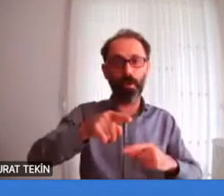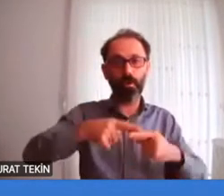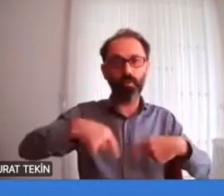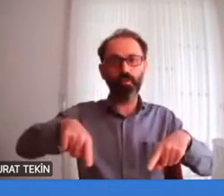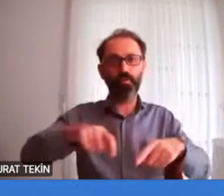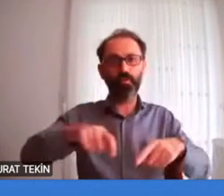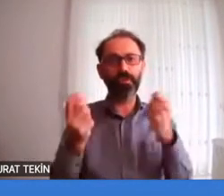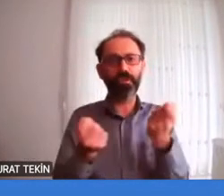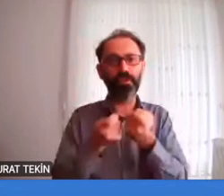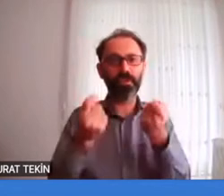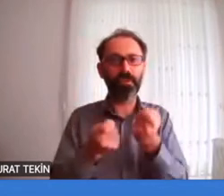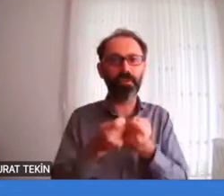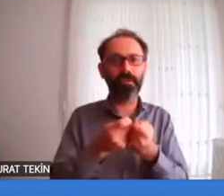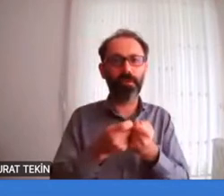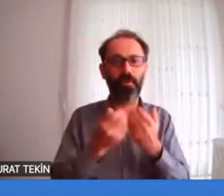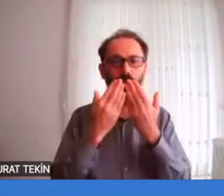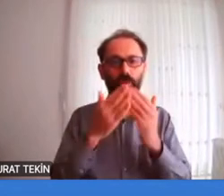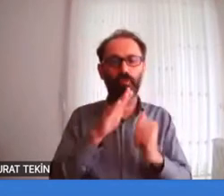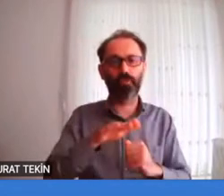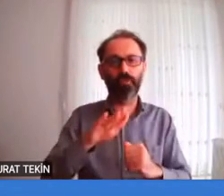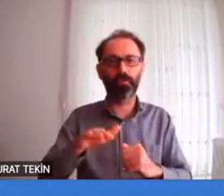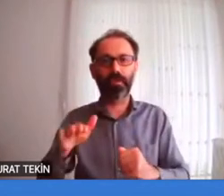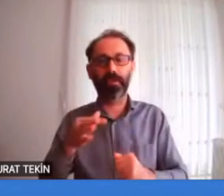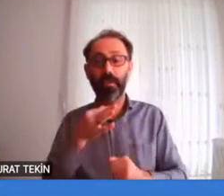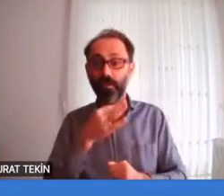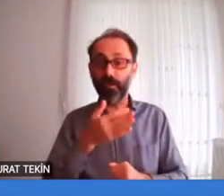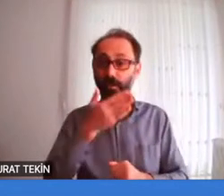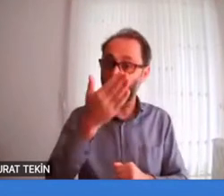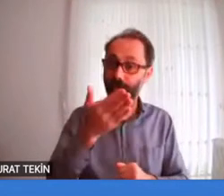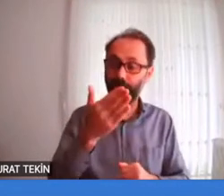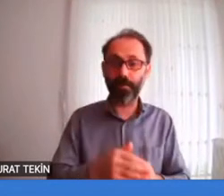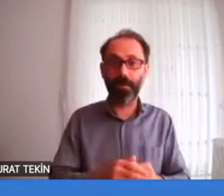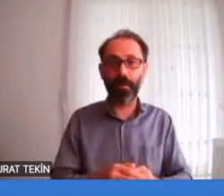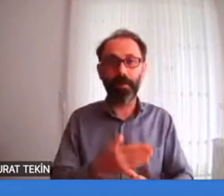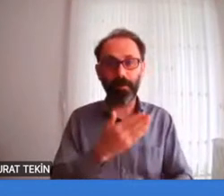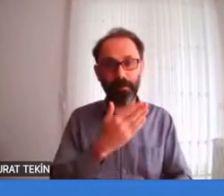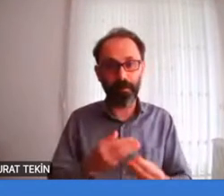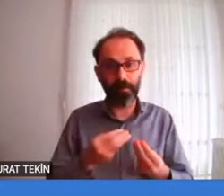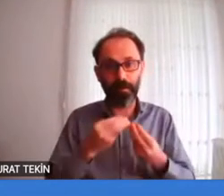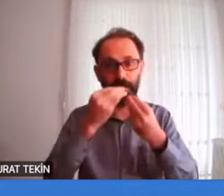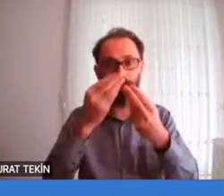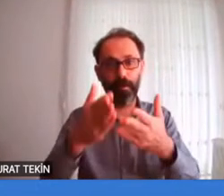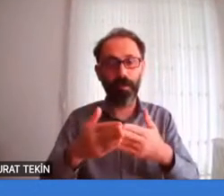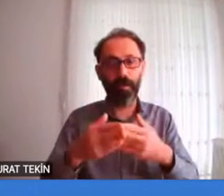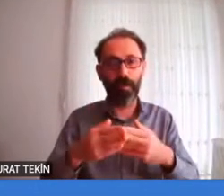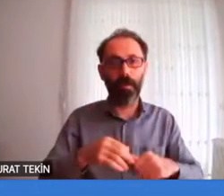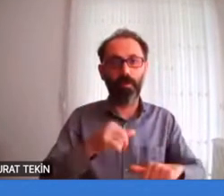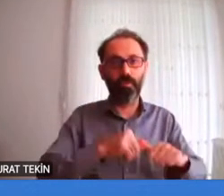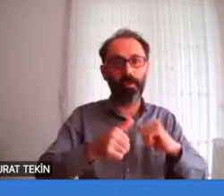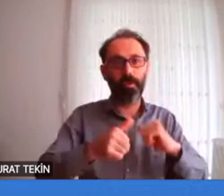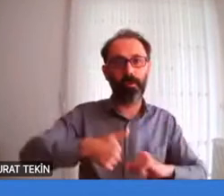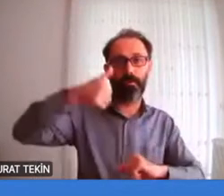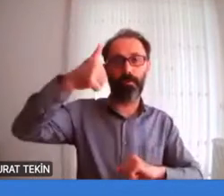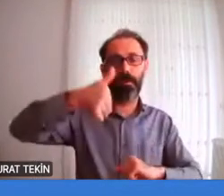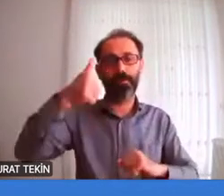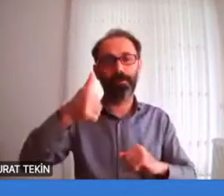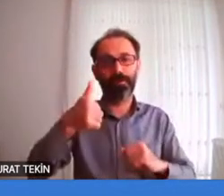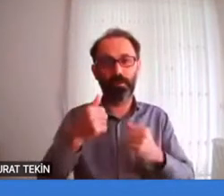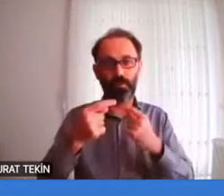buradan teşekkürlerimi iletiyorum, sevgilerimi gönderiyorum. Az önce rektör beyin konuşmasını dinledik, evet. Gerçekten çok mutlu